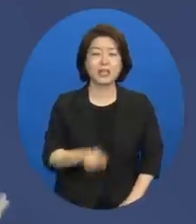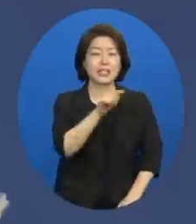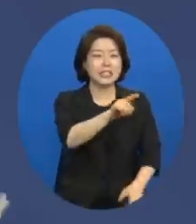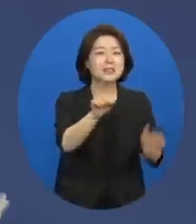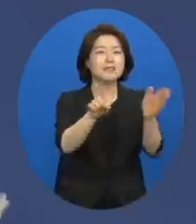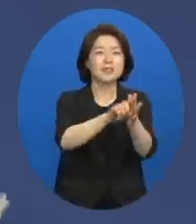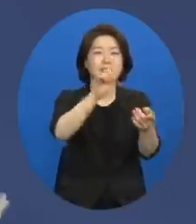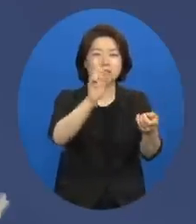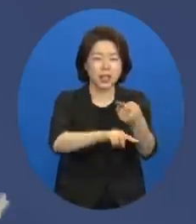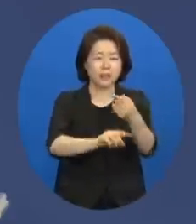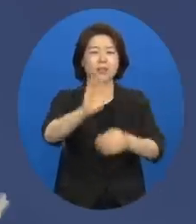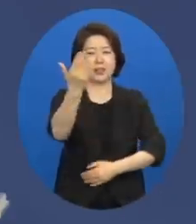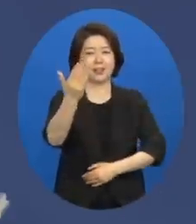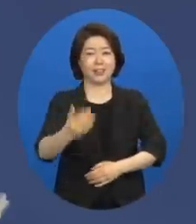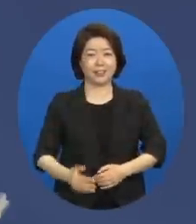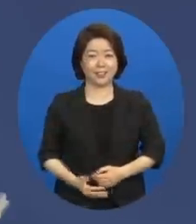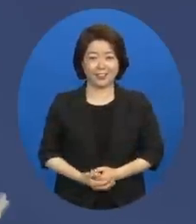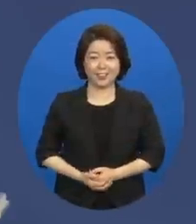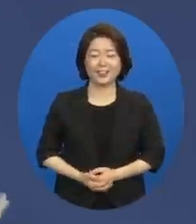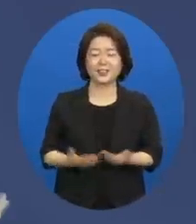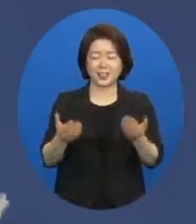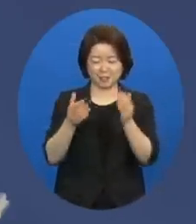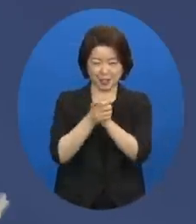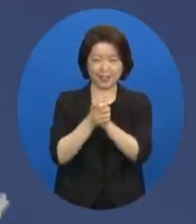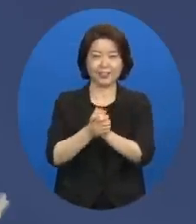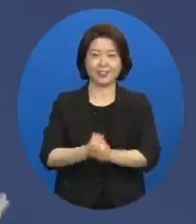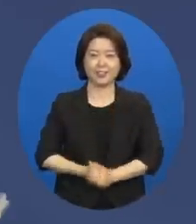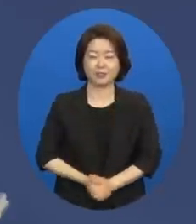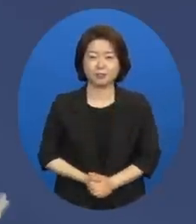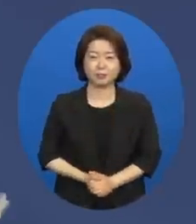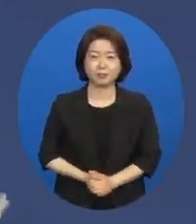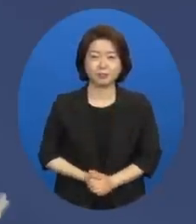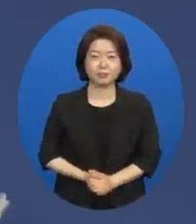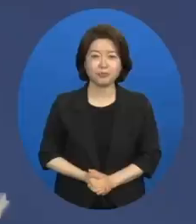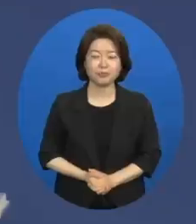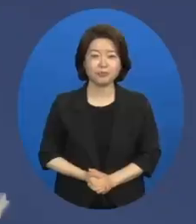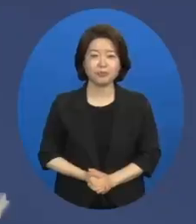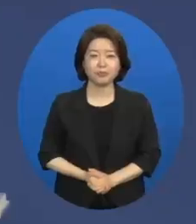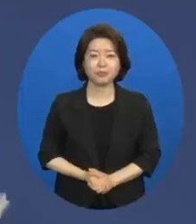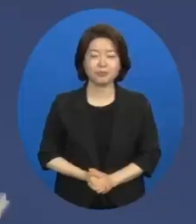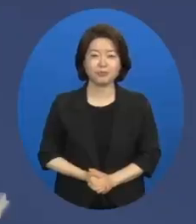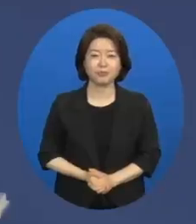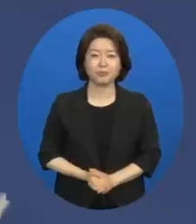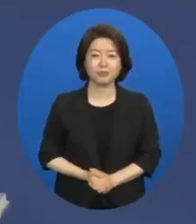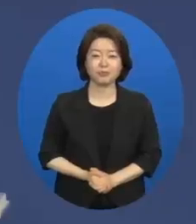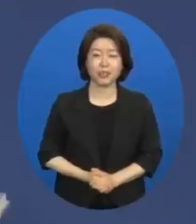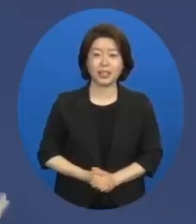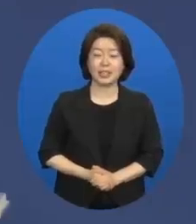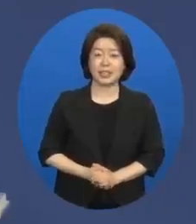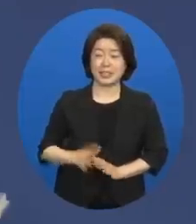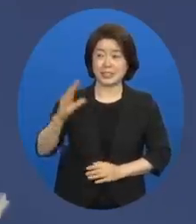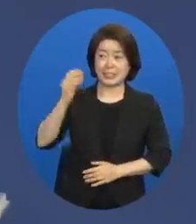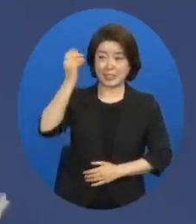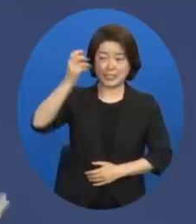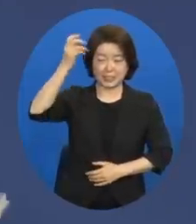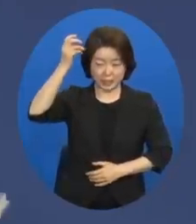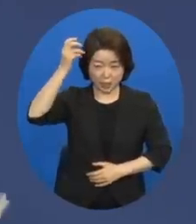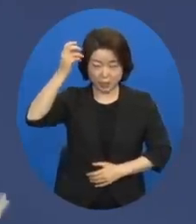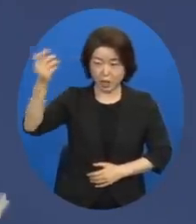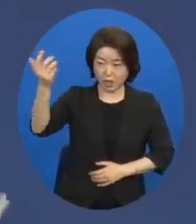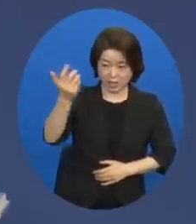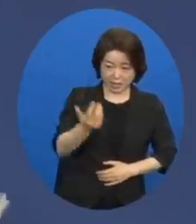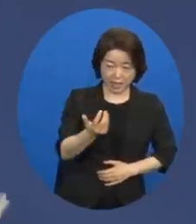믿음대로 될지어다. 예. 우리 첫 이 성령 강림 주일이 지난 지가 얼마 안